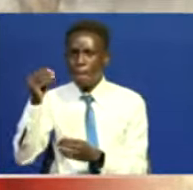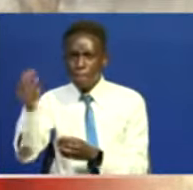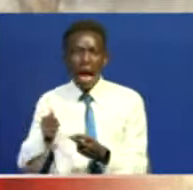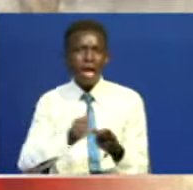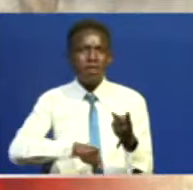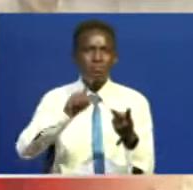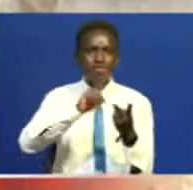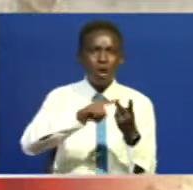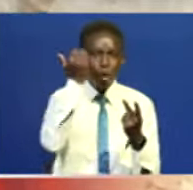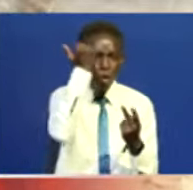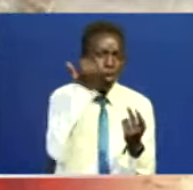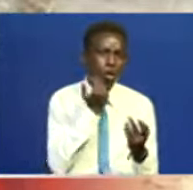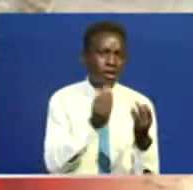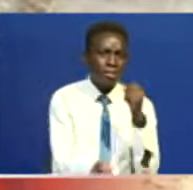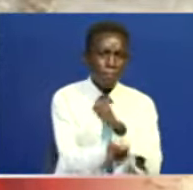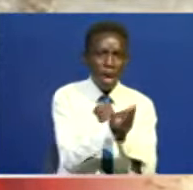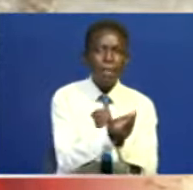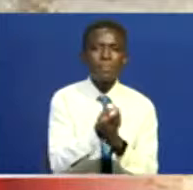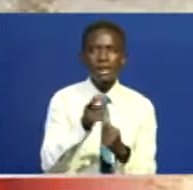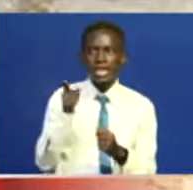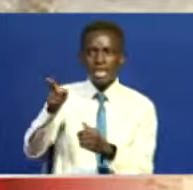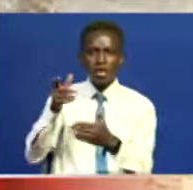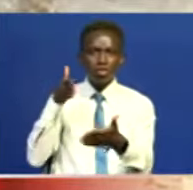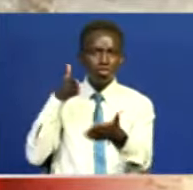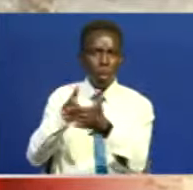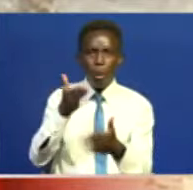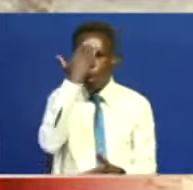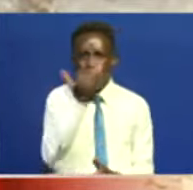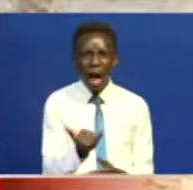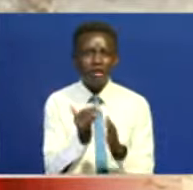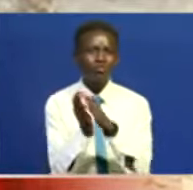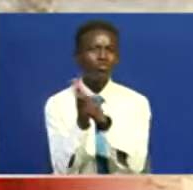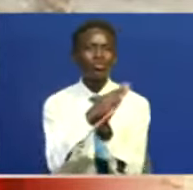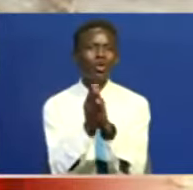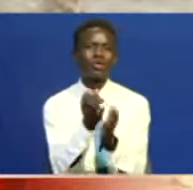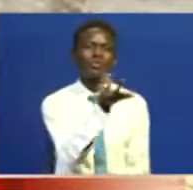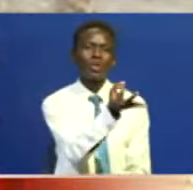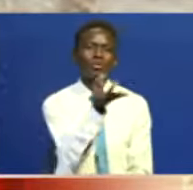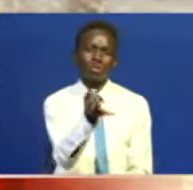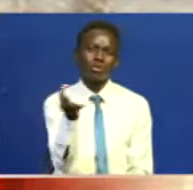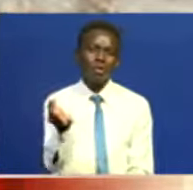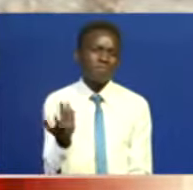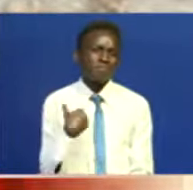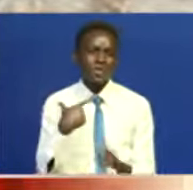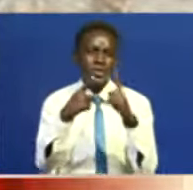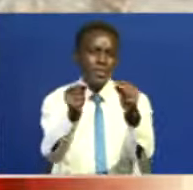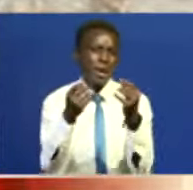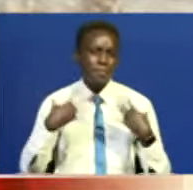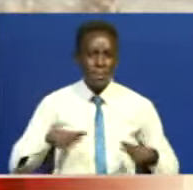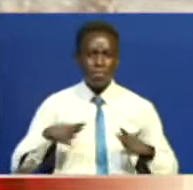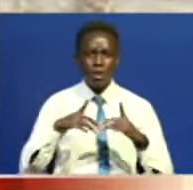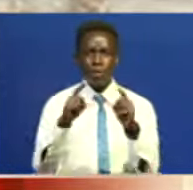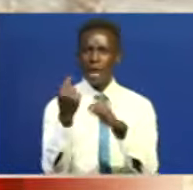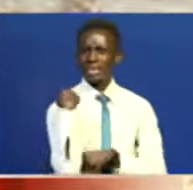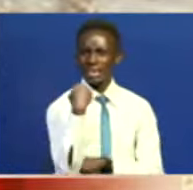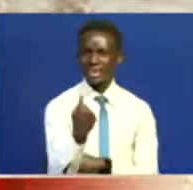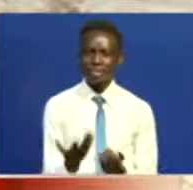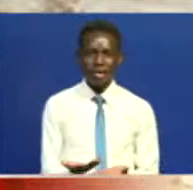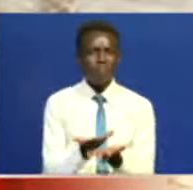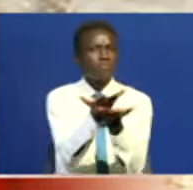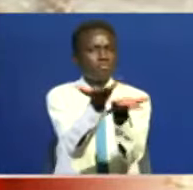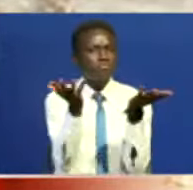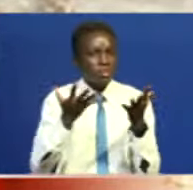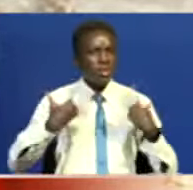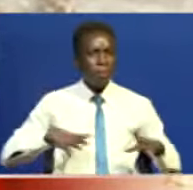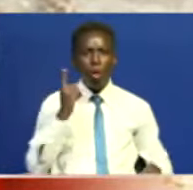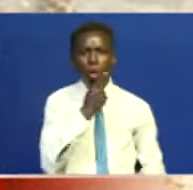ati kwa sababu ya mambo madogo madogo. Mimi nataka niwaambie hawa watu, na niliwaambia jana, nyinyi ambao mnataka